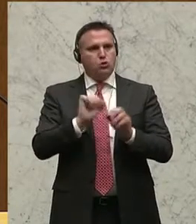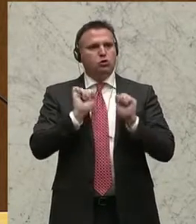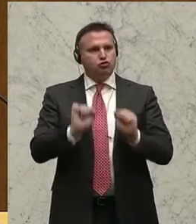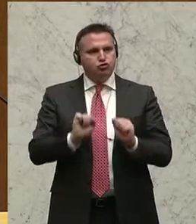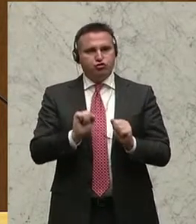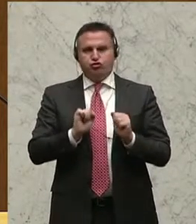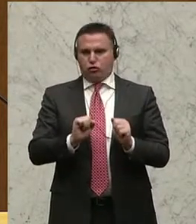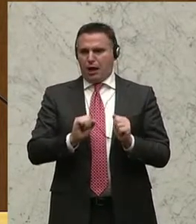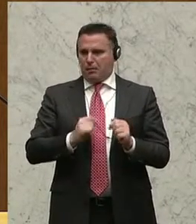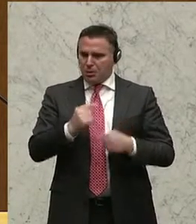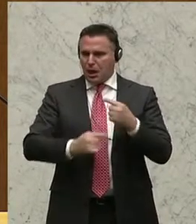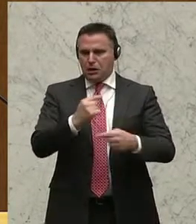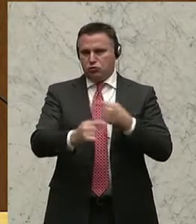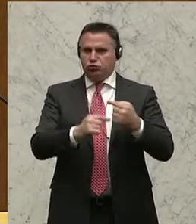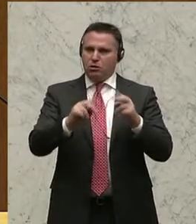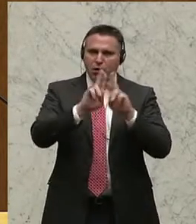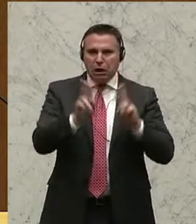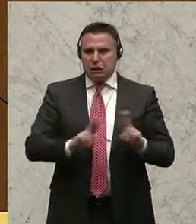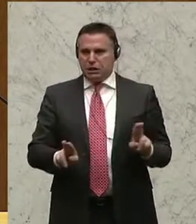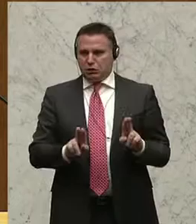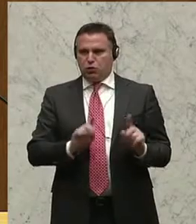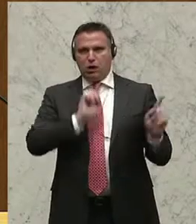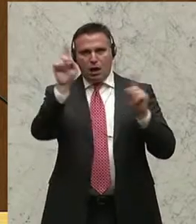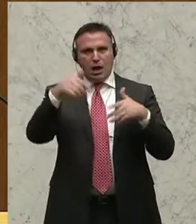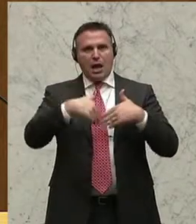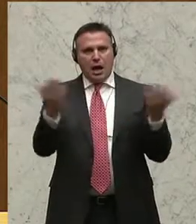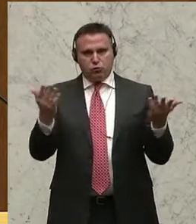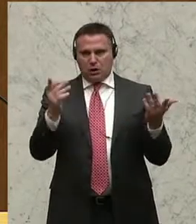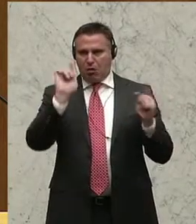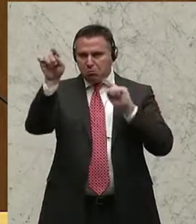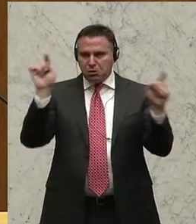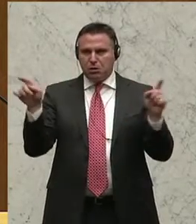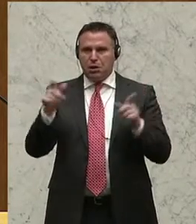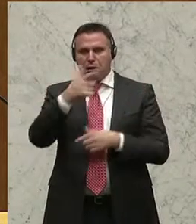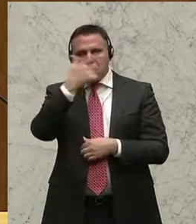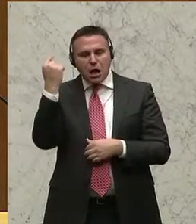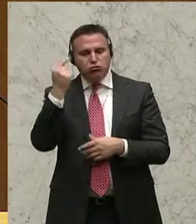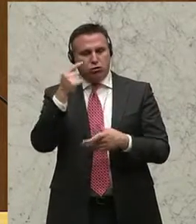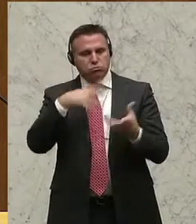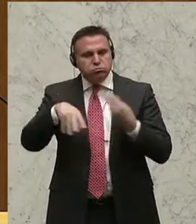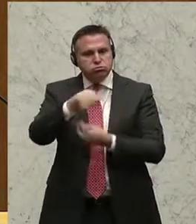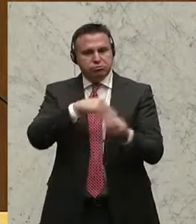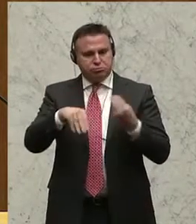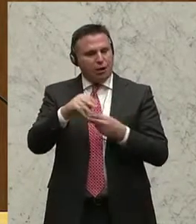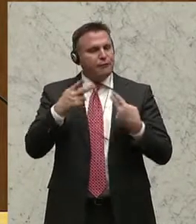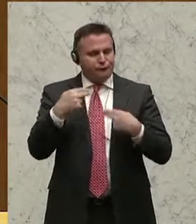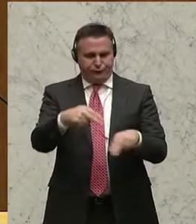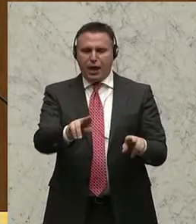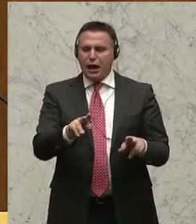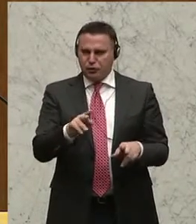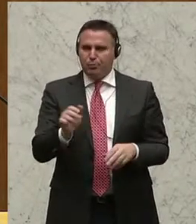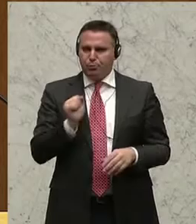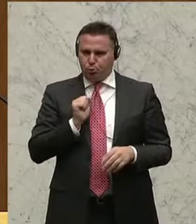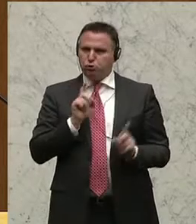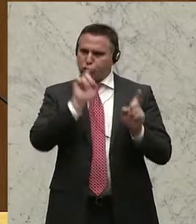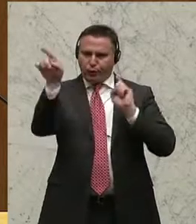Tradition bei internationalen Auslandseinsätzen für friedenserhaltende und humanitäre Maßnahmen. Das wird weiter